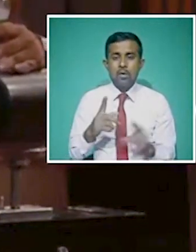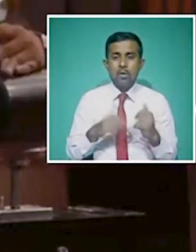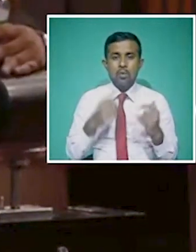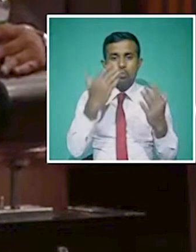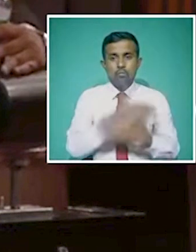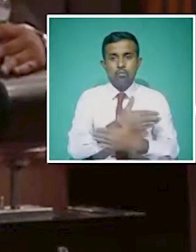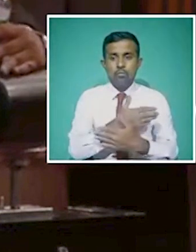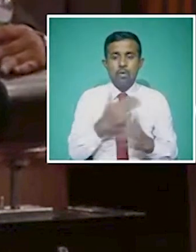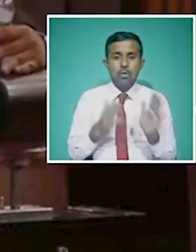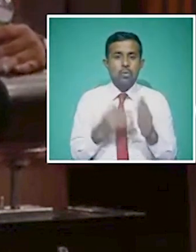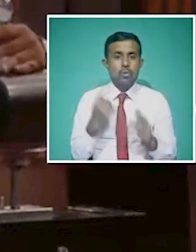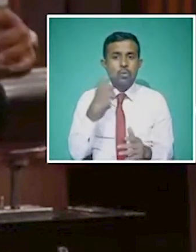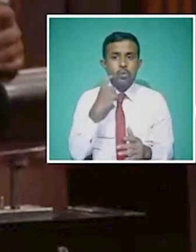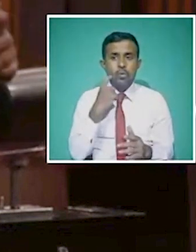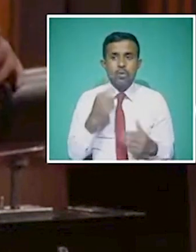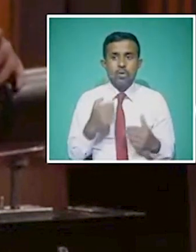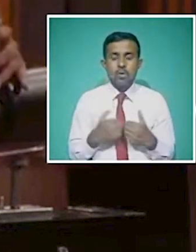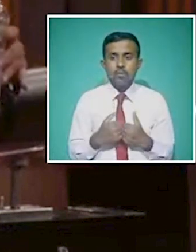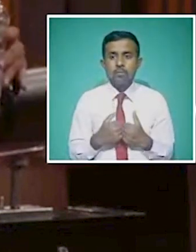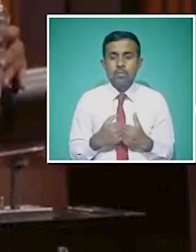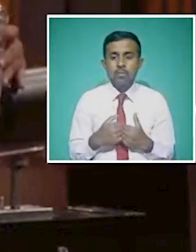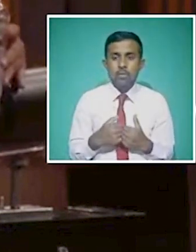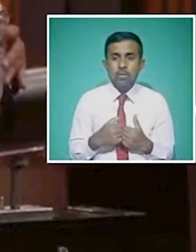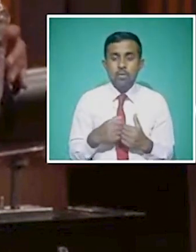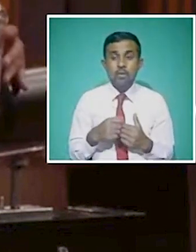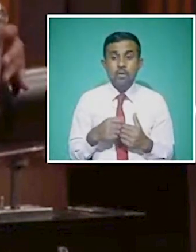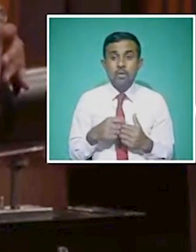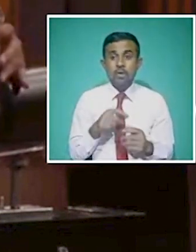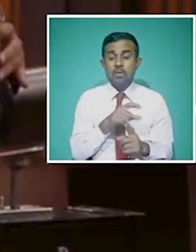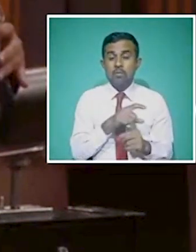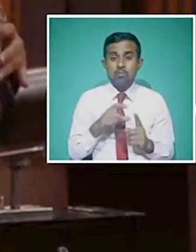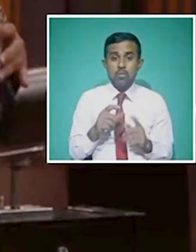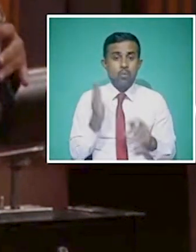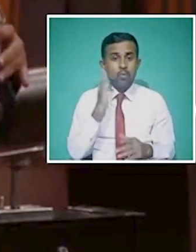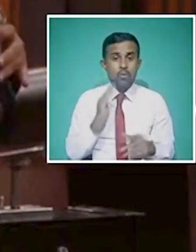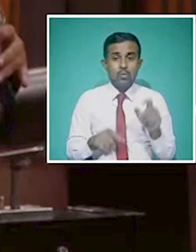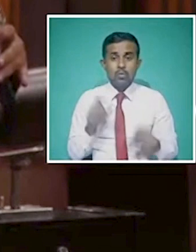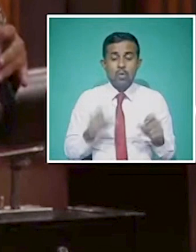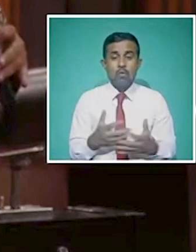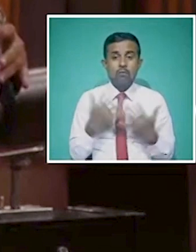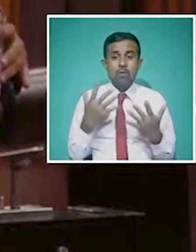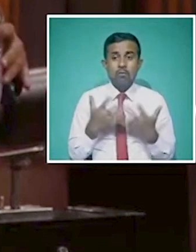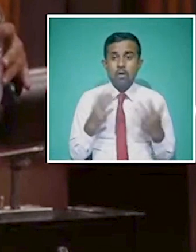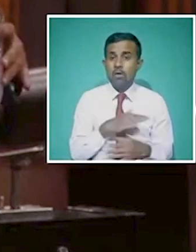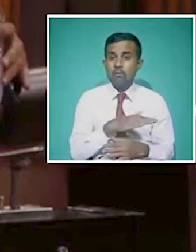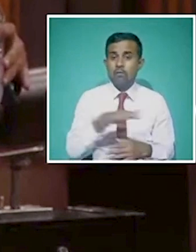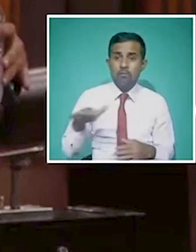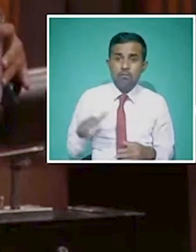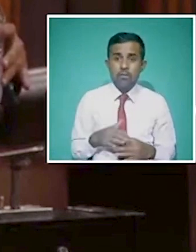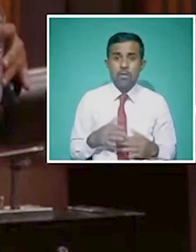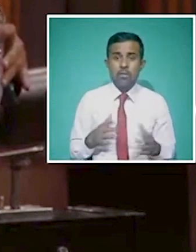බීච් එක වෙන්න පුළුවන් මිරිස්ස බීච් එක වෙන්න පුළුවන් අපේ කල්චරල් ට්‍රයැන්ගල් එක වෙන්න පුළුවන් මේවල සුද්දෝ වැඩිපුර එන්න ඒ ප්‍රදේශවල තියෙන